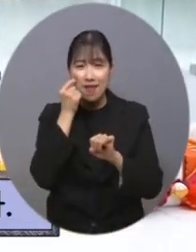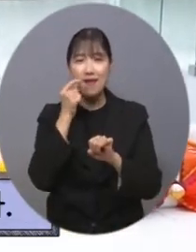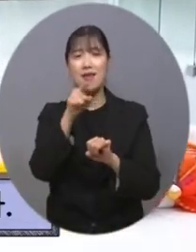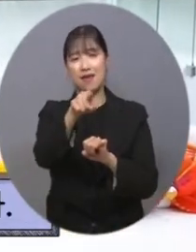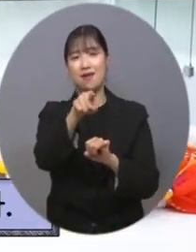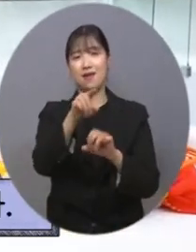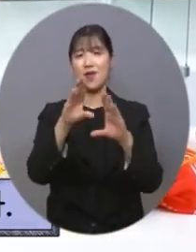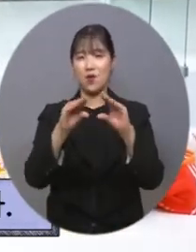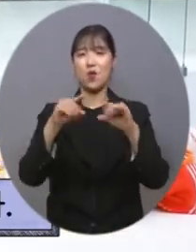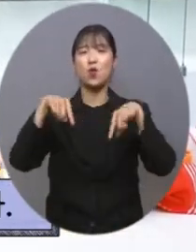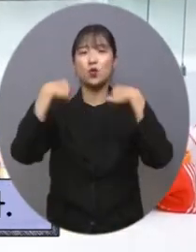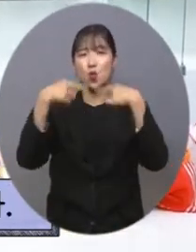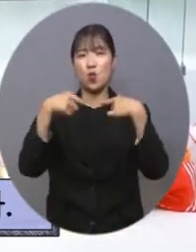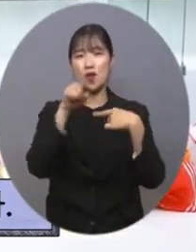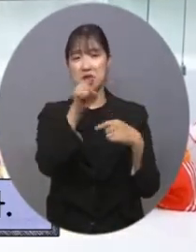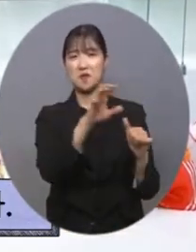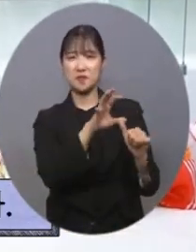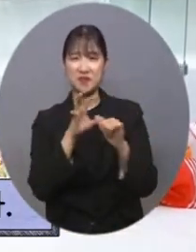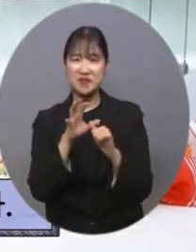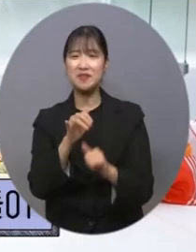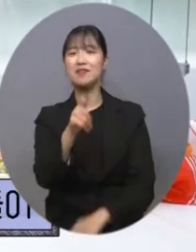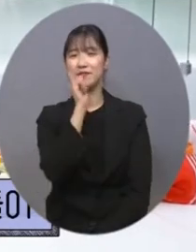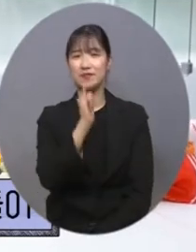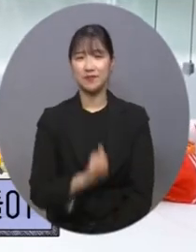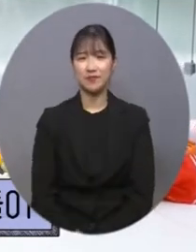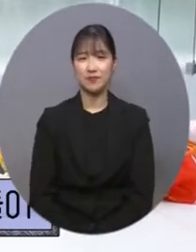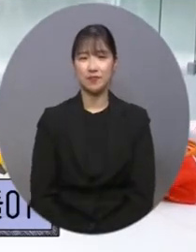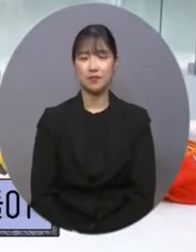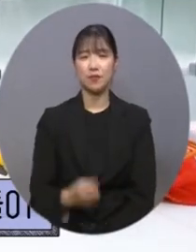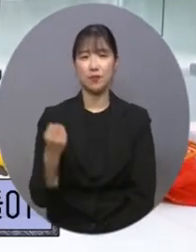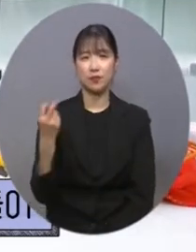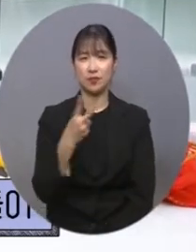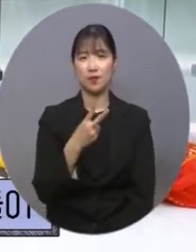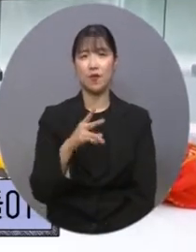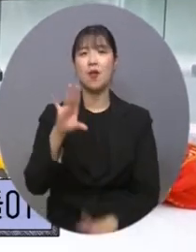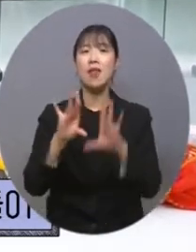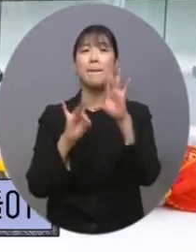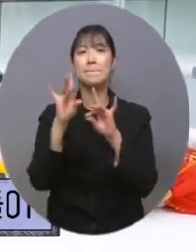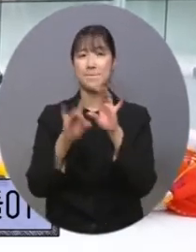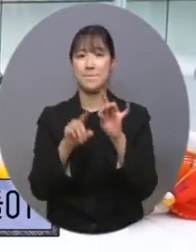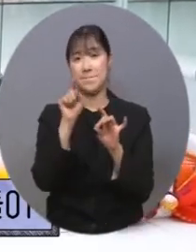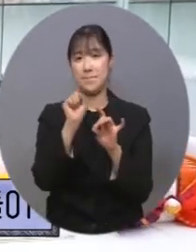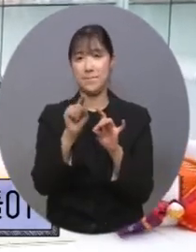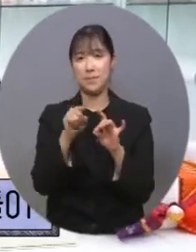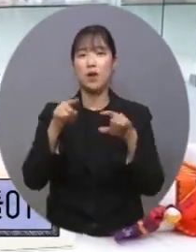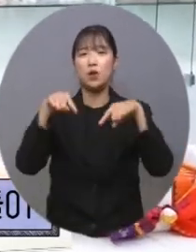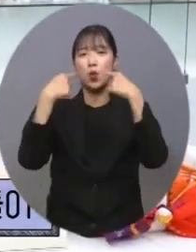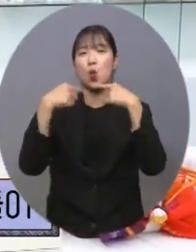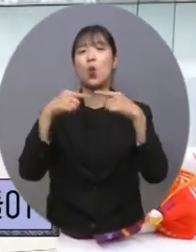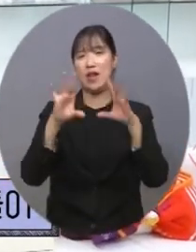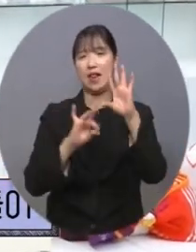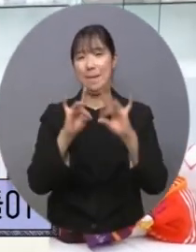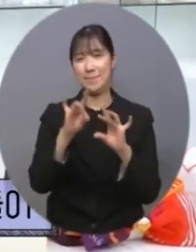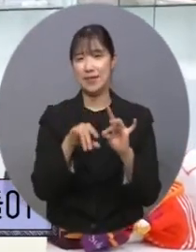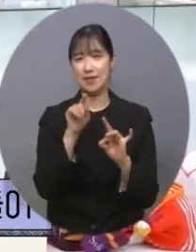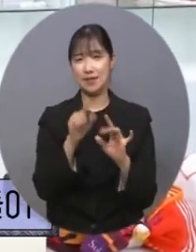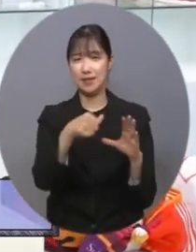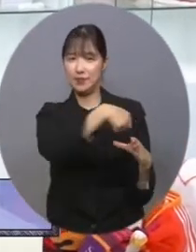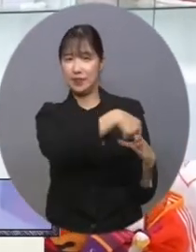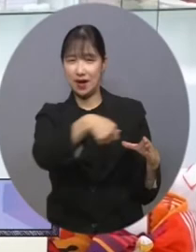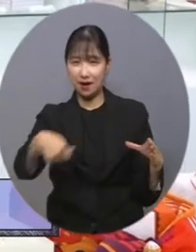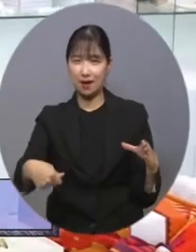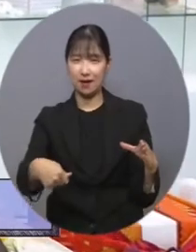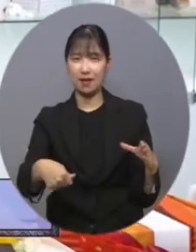또 완충하기 위해서 네. 이런 완충대에서 사용하고 있습니다. 그리고 테이프는 이제 종이 그쵸. 테이프 그렇게 해서